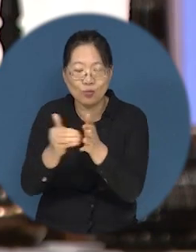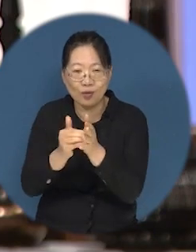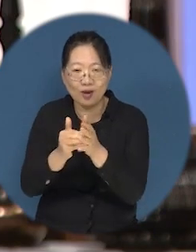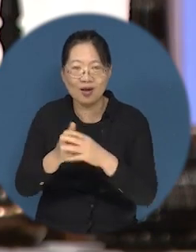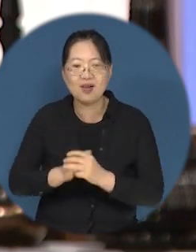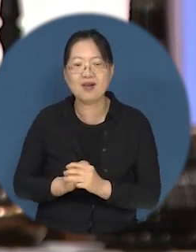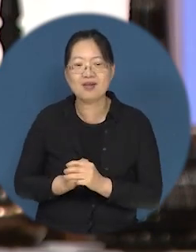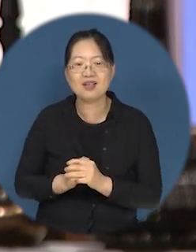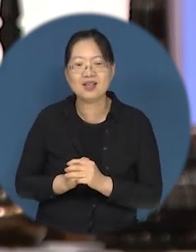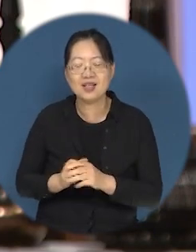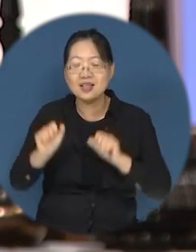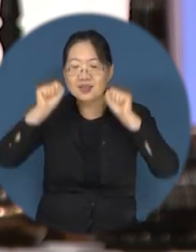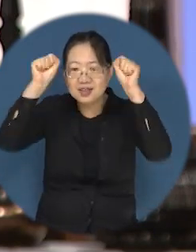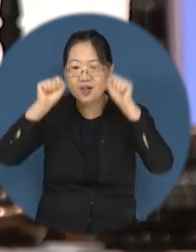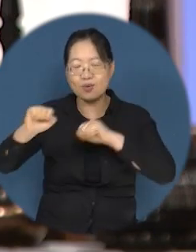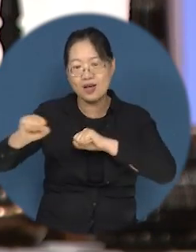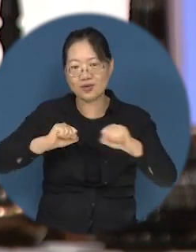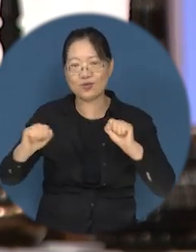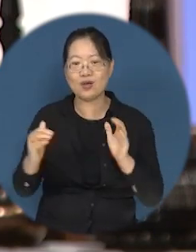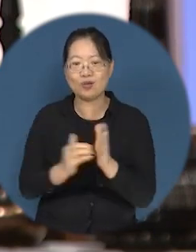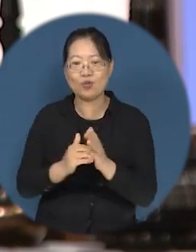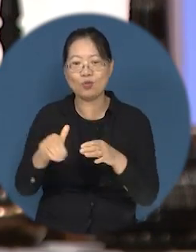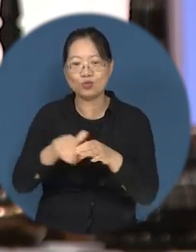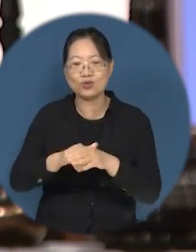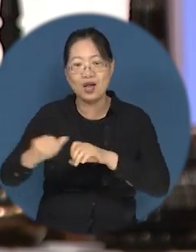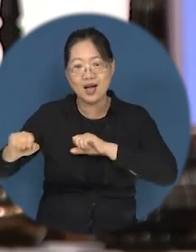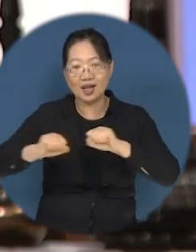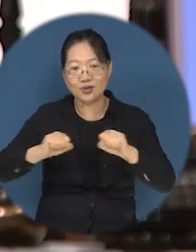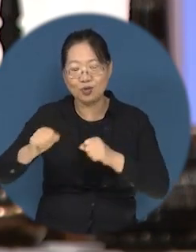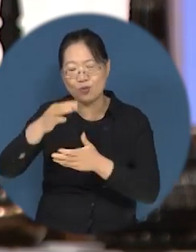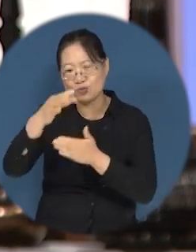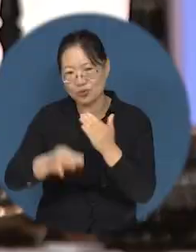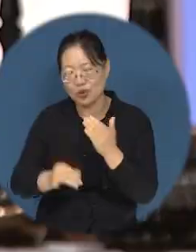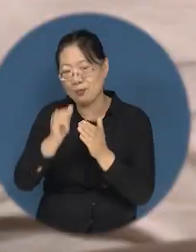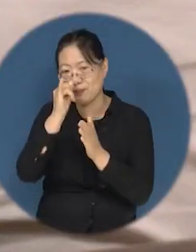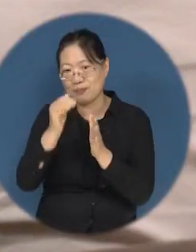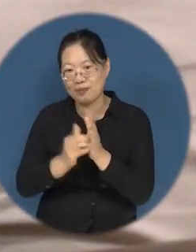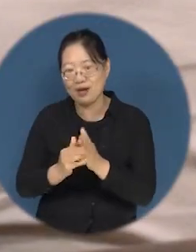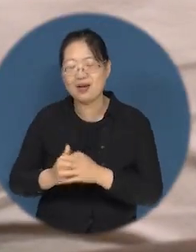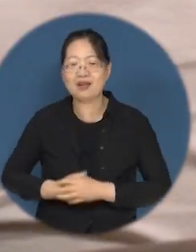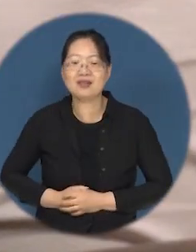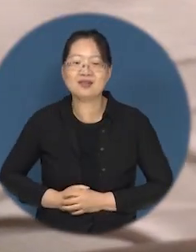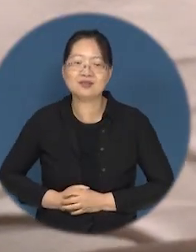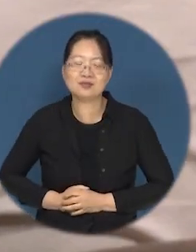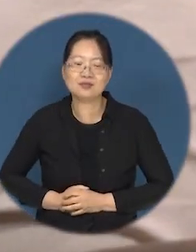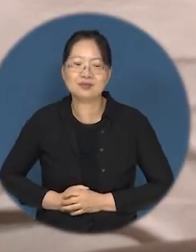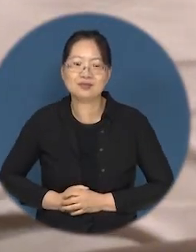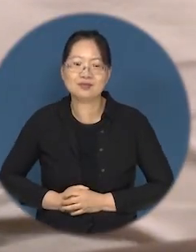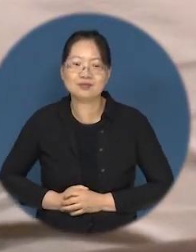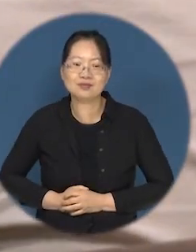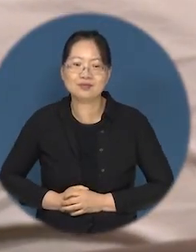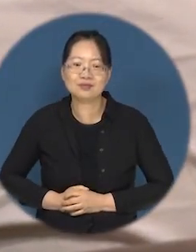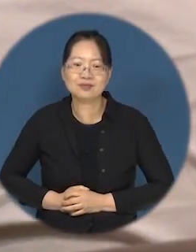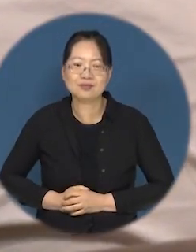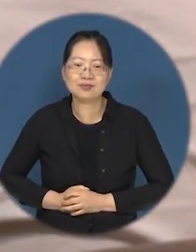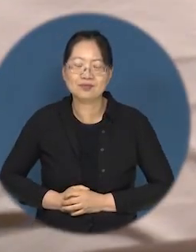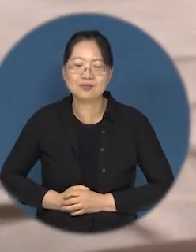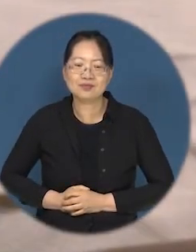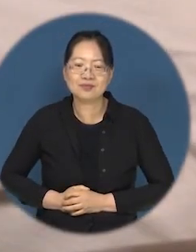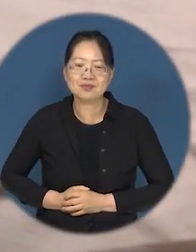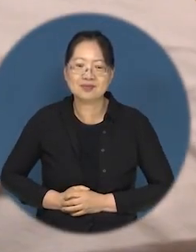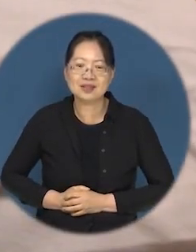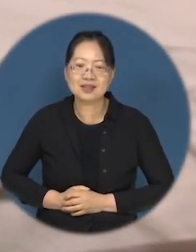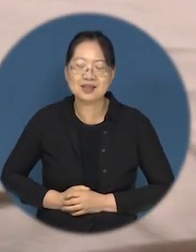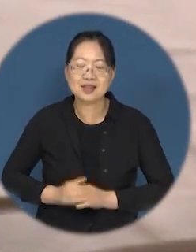먹고 그리고 이제 체육 활동을 하거나 문화 활동을 할 수 있는 그 프로그램들이 있거든요. 그럼 이제 그거를 하고 그리고 이제 퇴근을